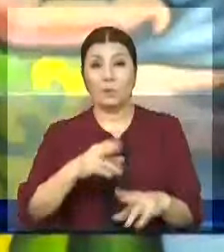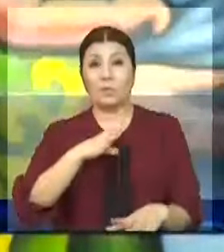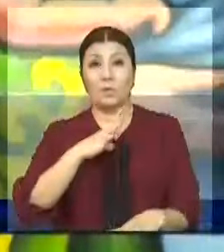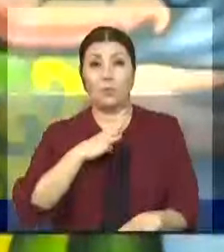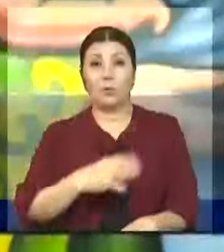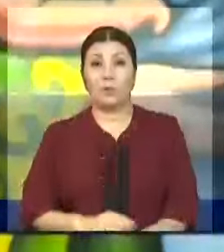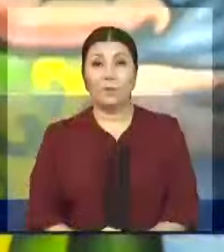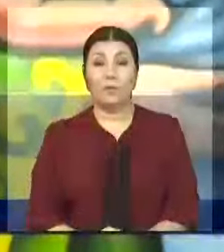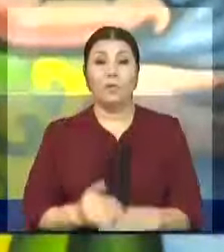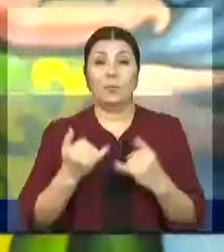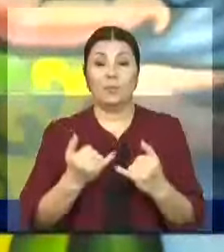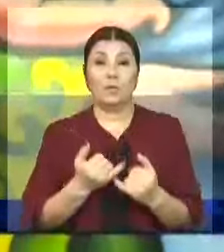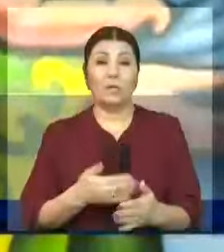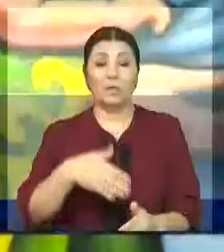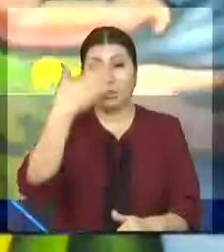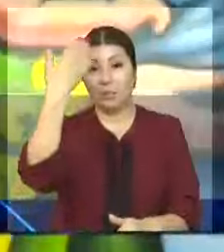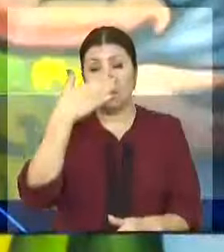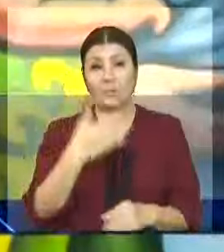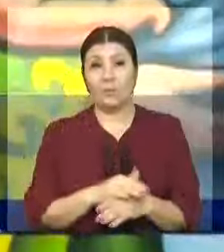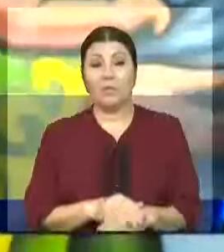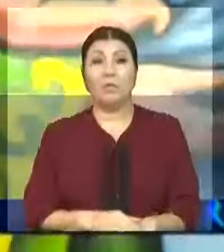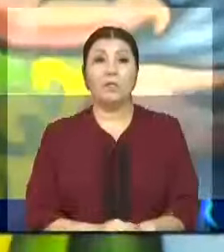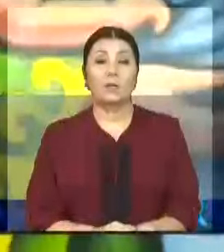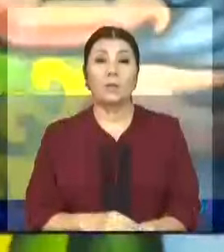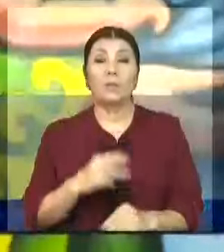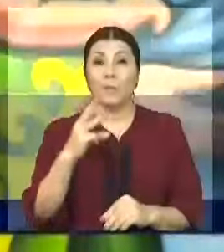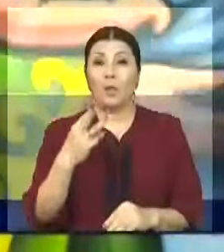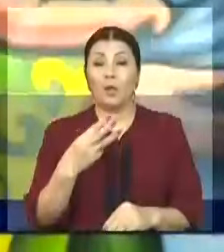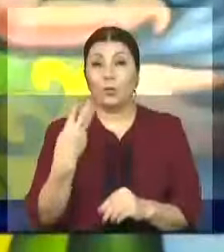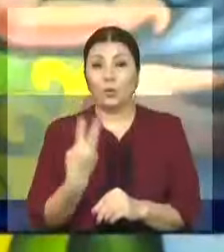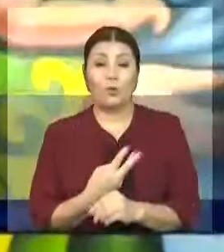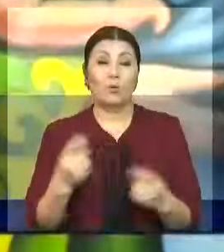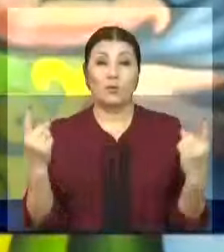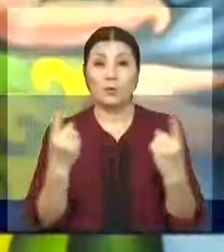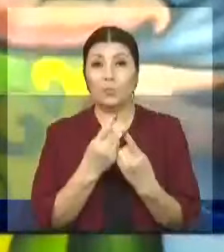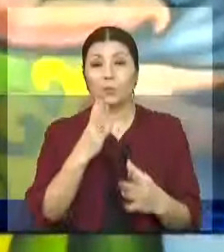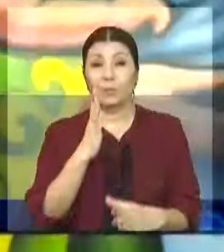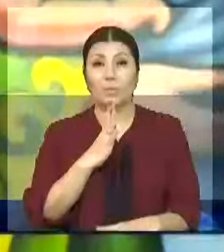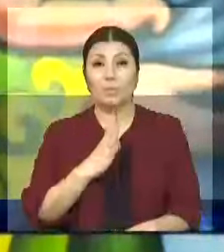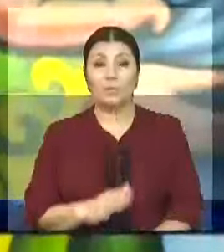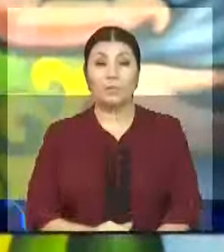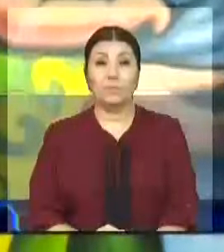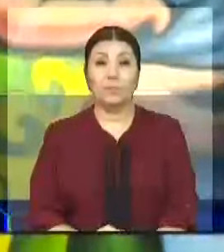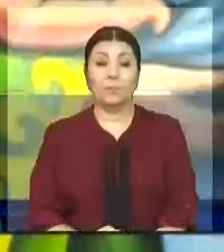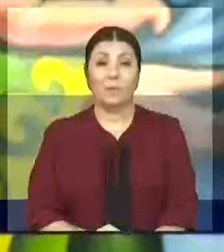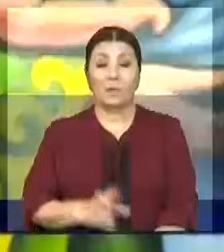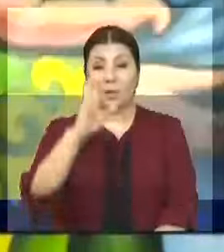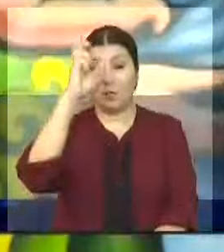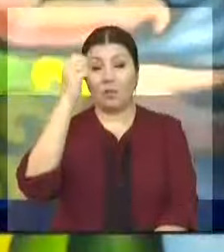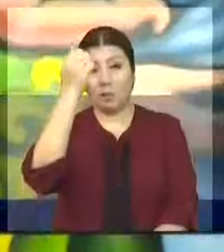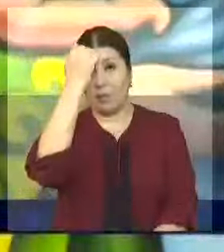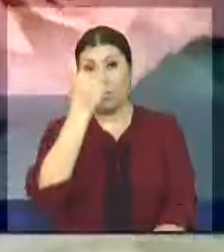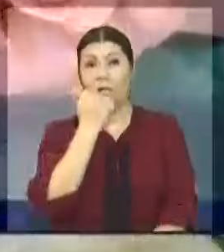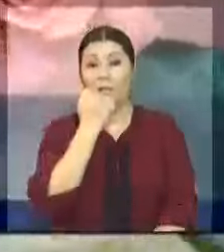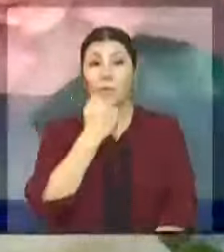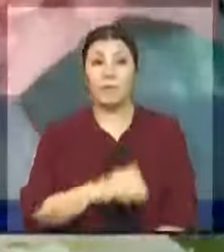деген, енді міне келінде үш болып тұр. Біз Аллаға мыңда бір шүкіршілік